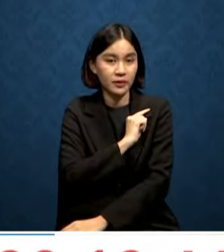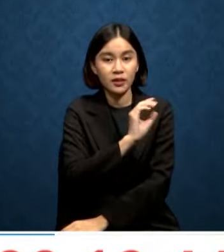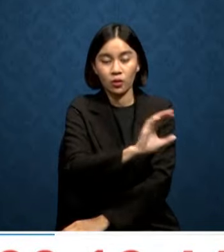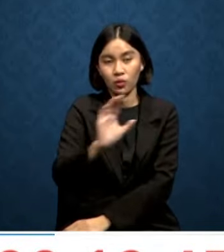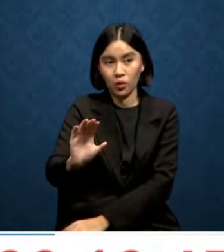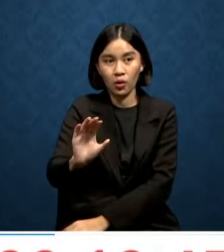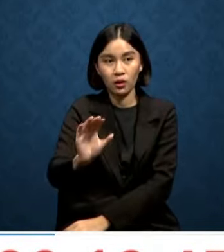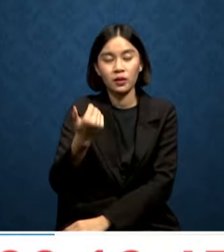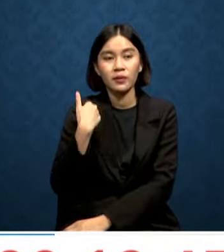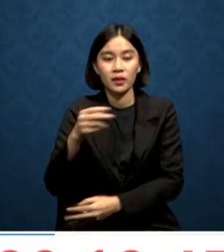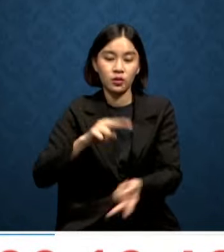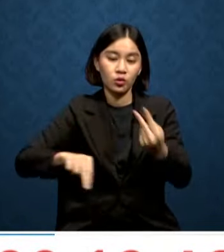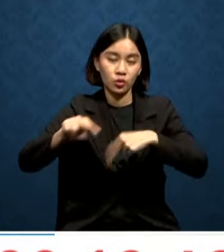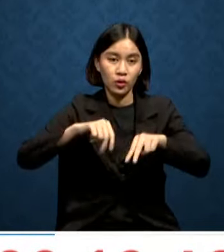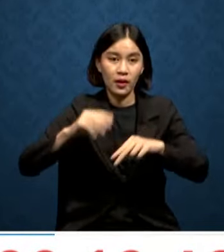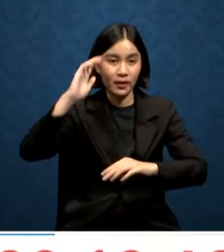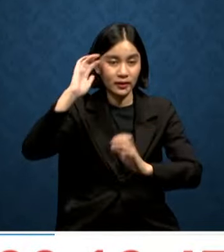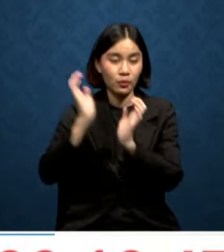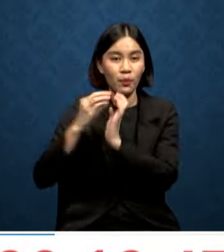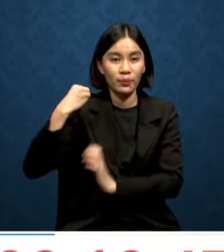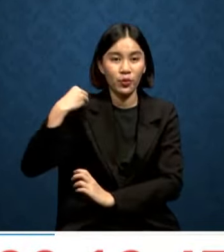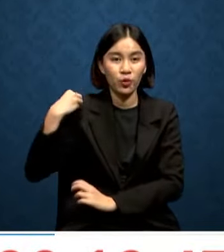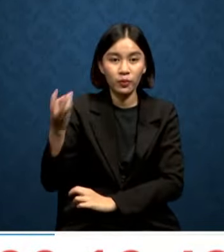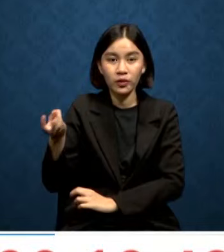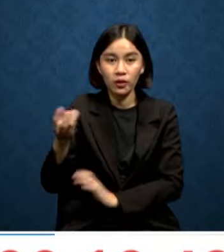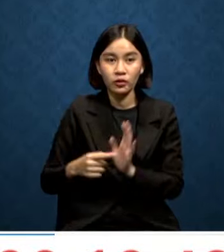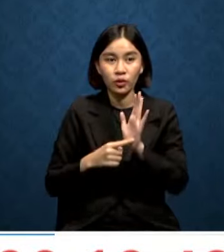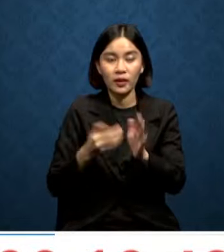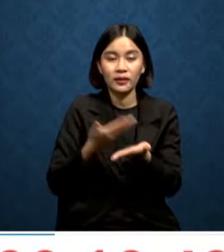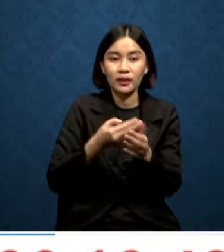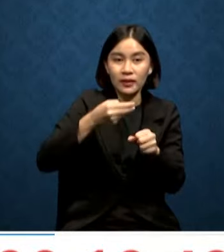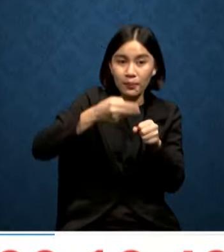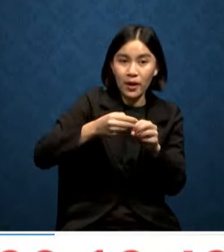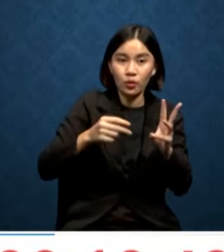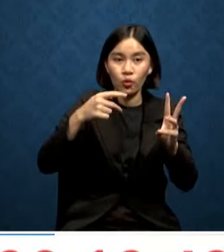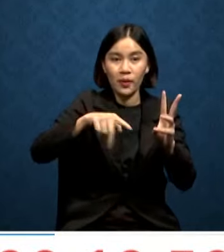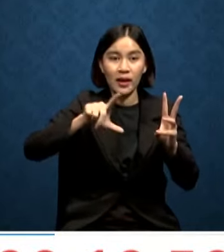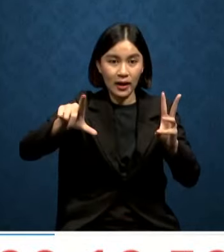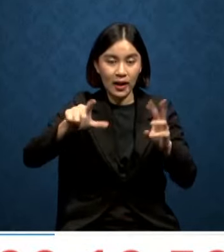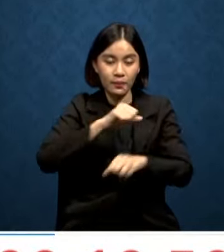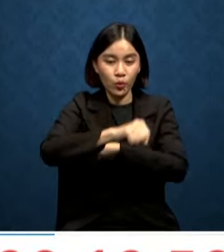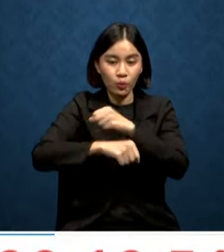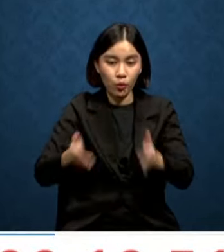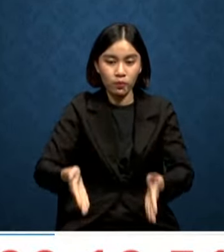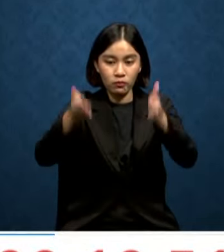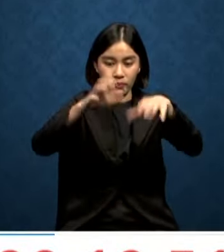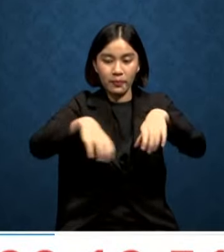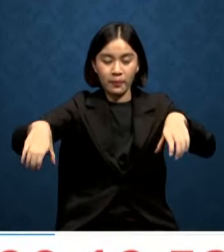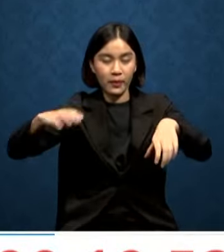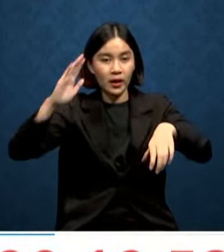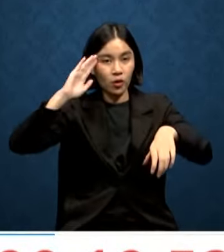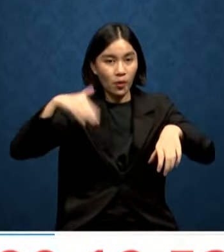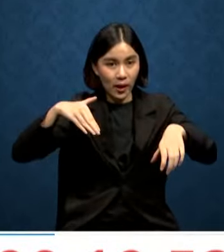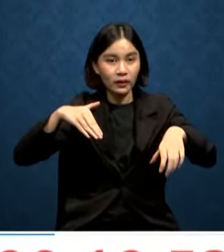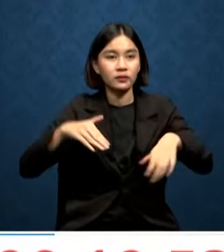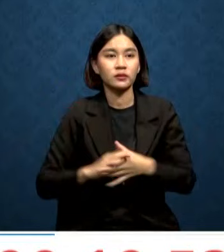หรือรวมถึงการดูแลตำรวจชั้นผู้น้อยเช่นค่าน้ำมันเชื้อเพลิงเนี่ย 6,000 ล้านบาทค่าก่อสร้างที่พักอาศัยของชั้นประ